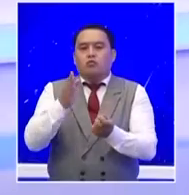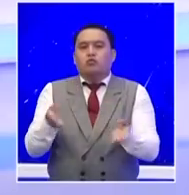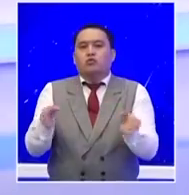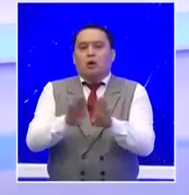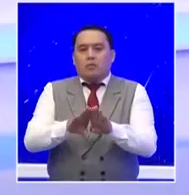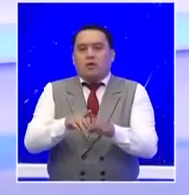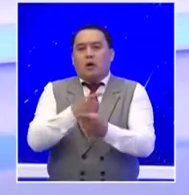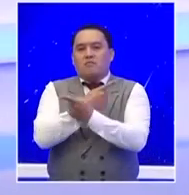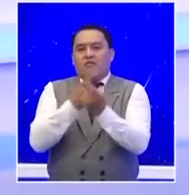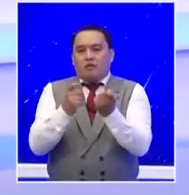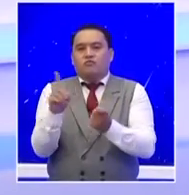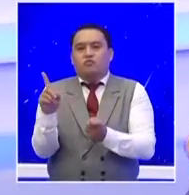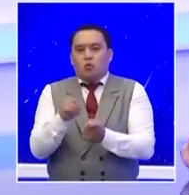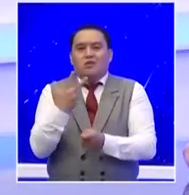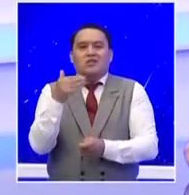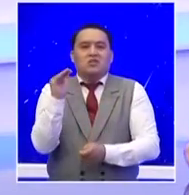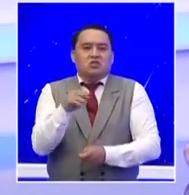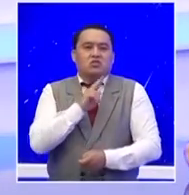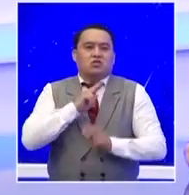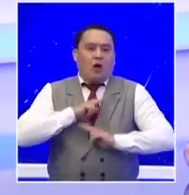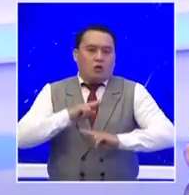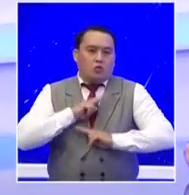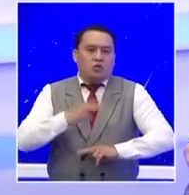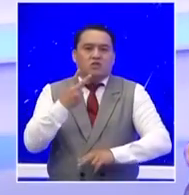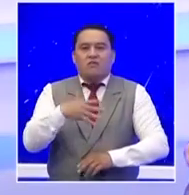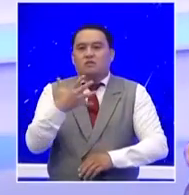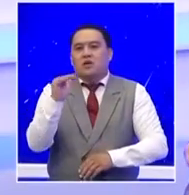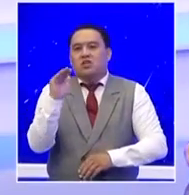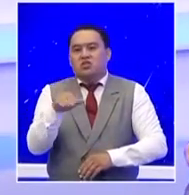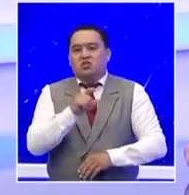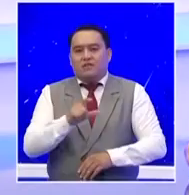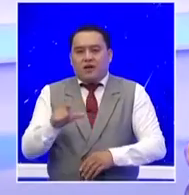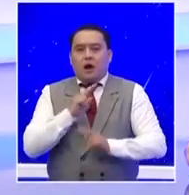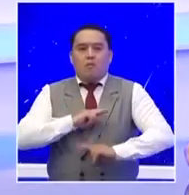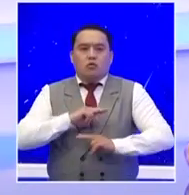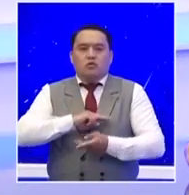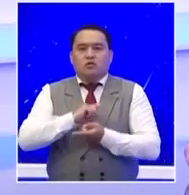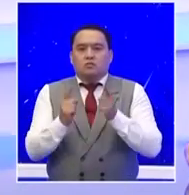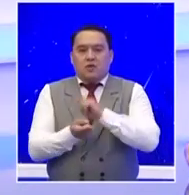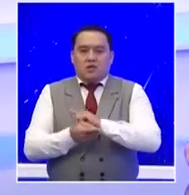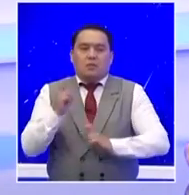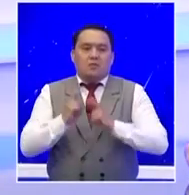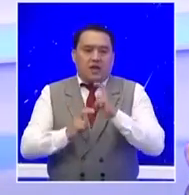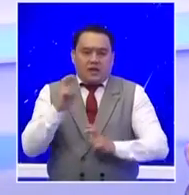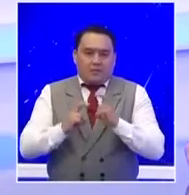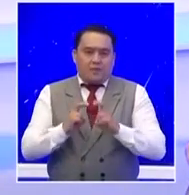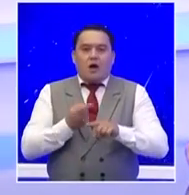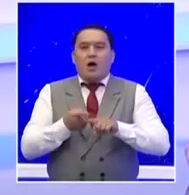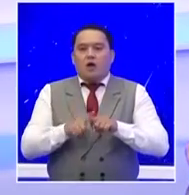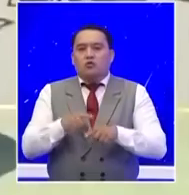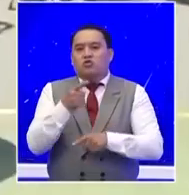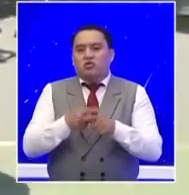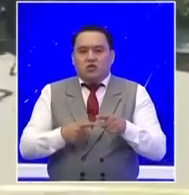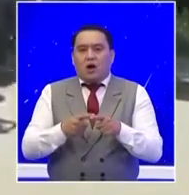Без работы могут оказаться 3000 сотрудников, а также еще 25 тысяч человек, работающих на смежных предприятиях. На